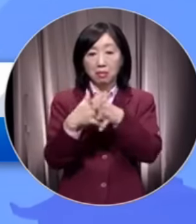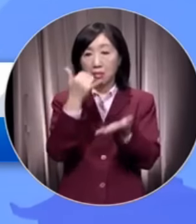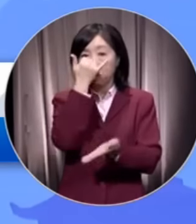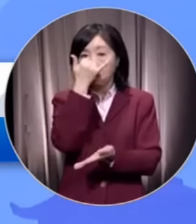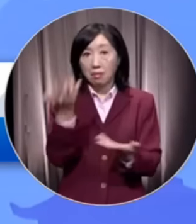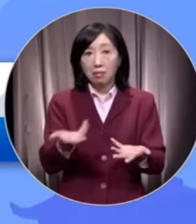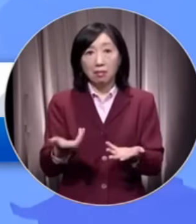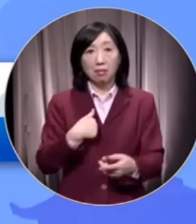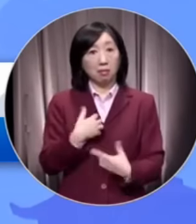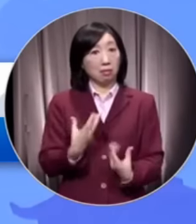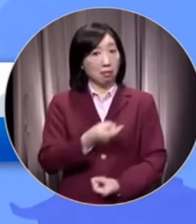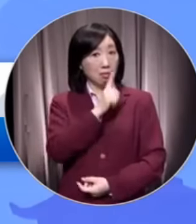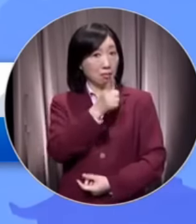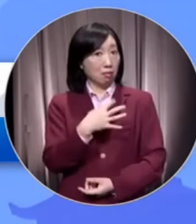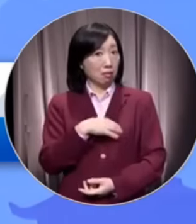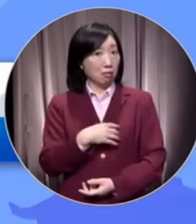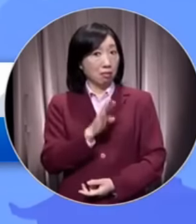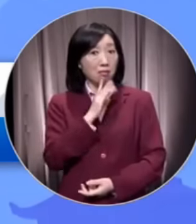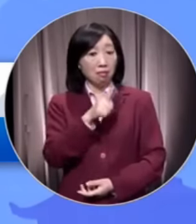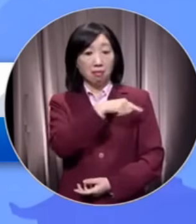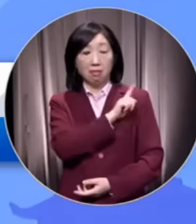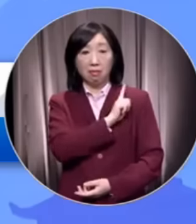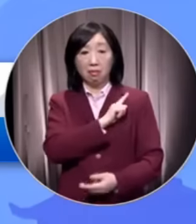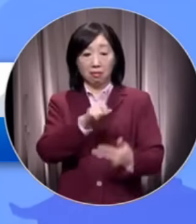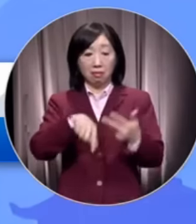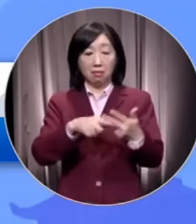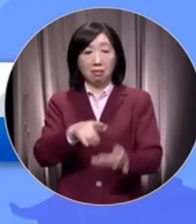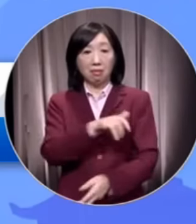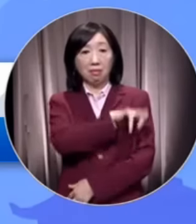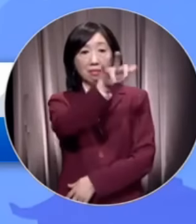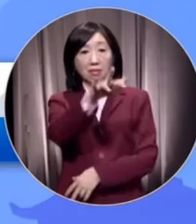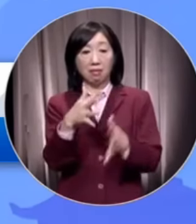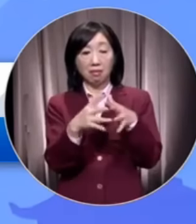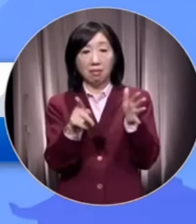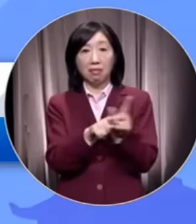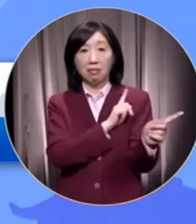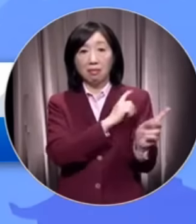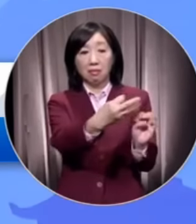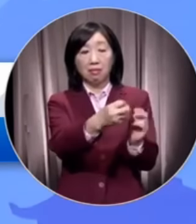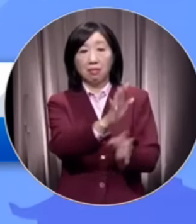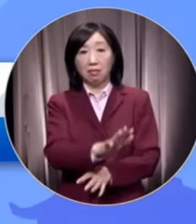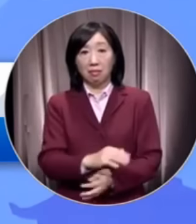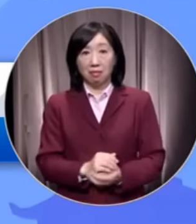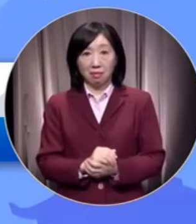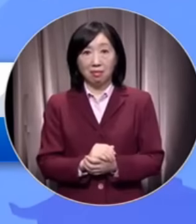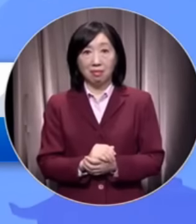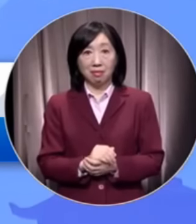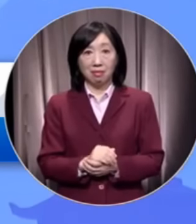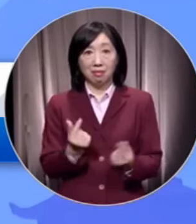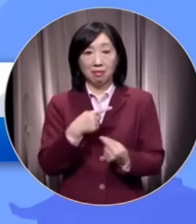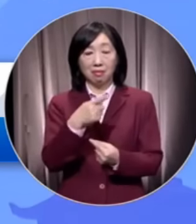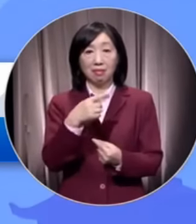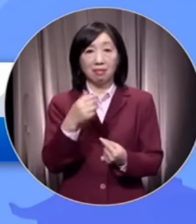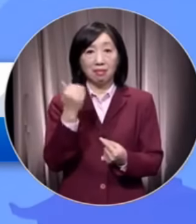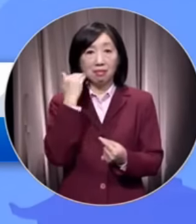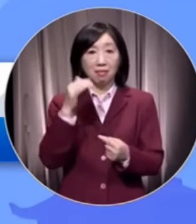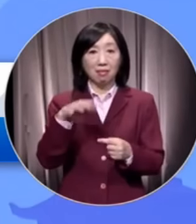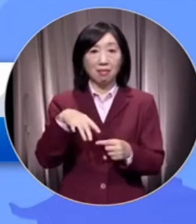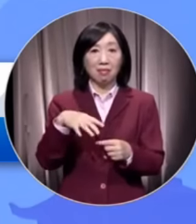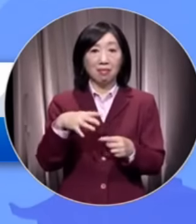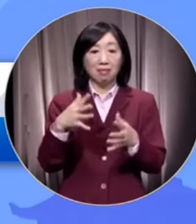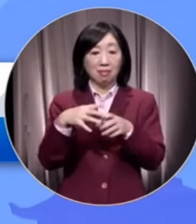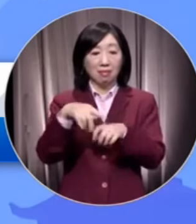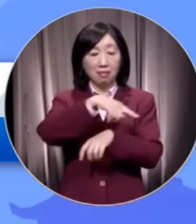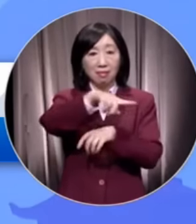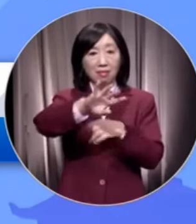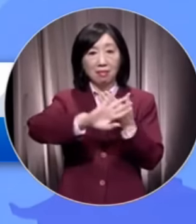题，倒是你去了好像也谈了不少。你曾经在美国的时候你说，你如果周边国家对美猪的